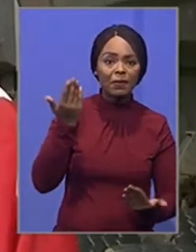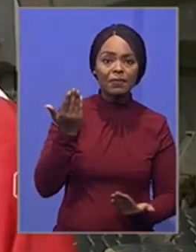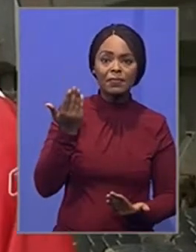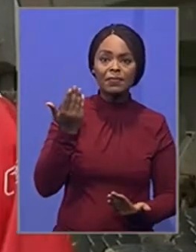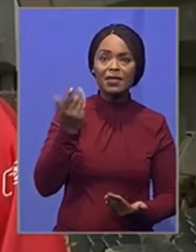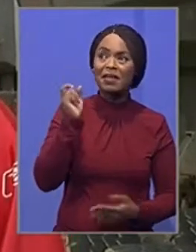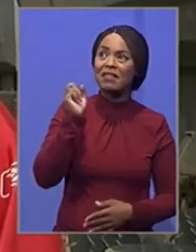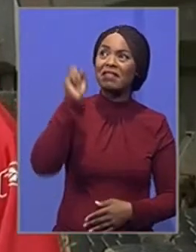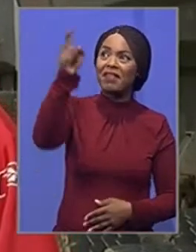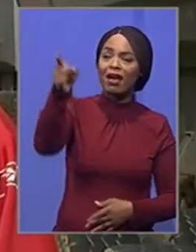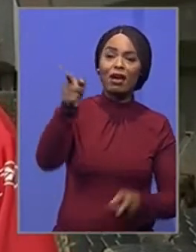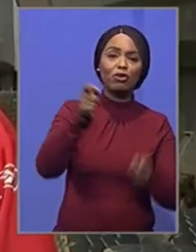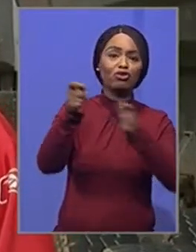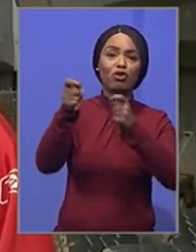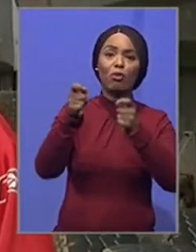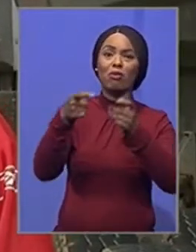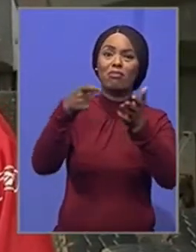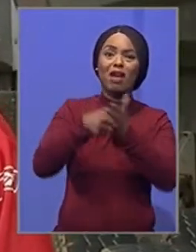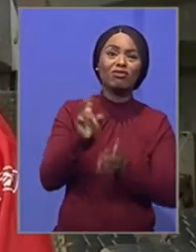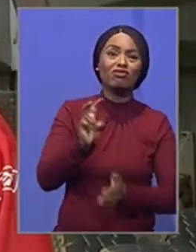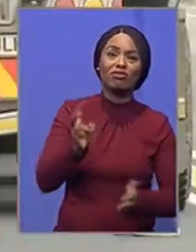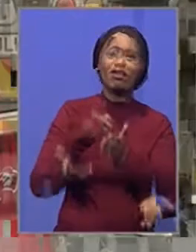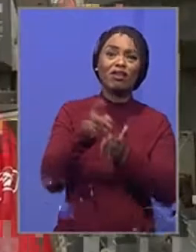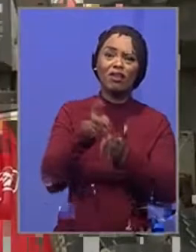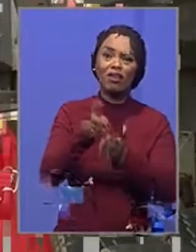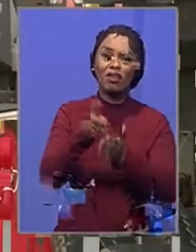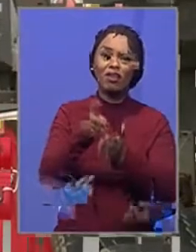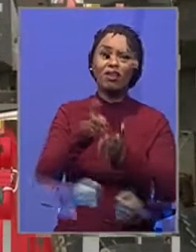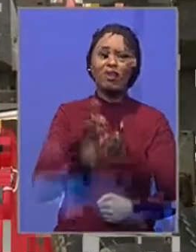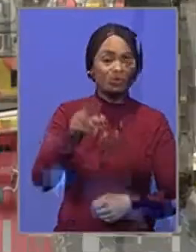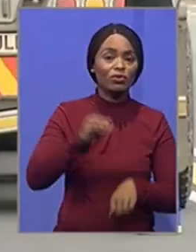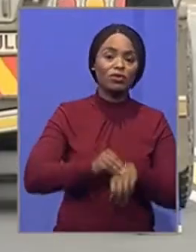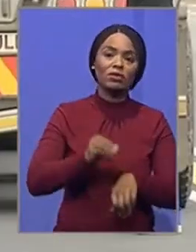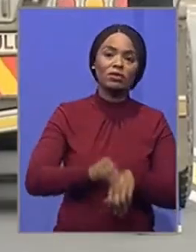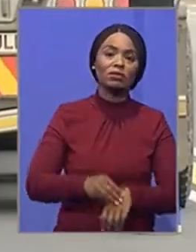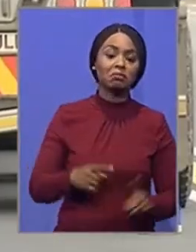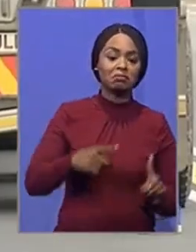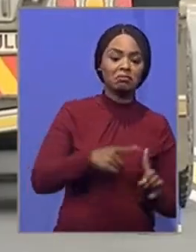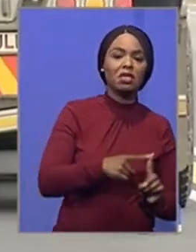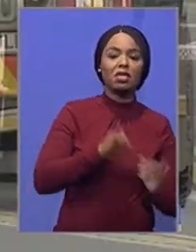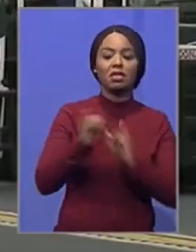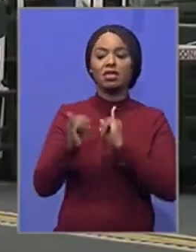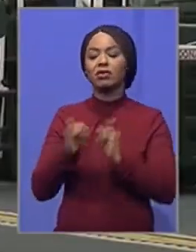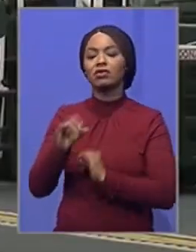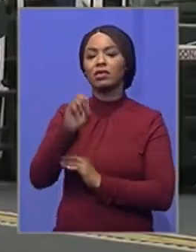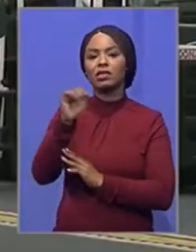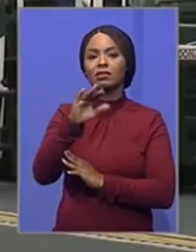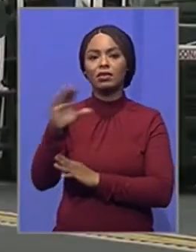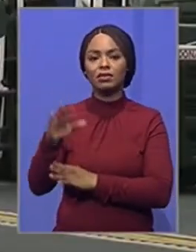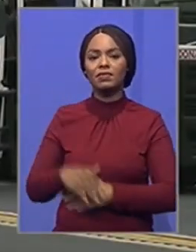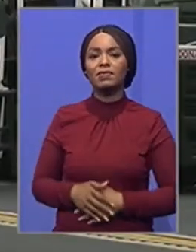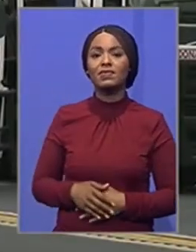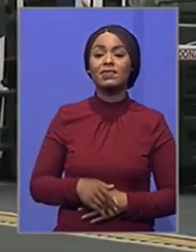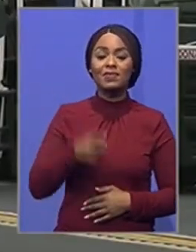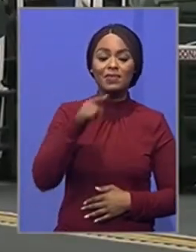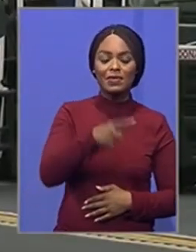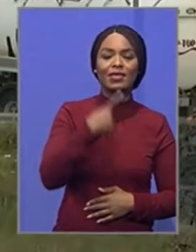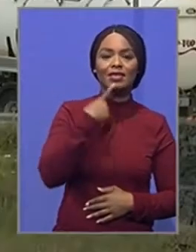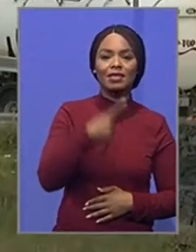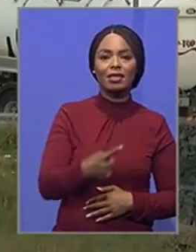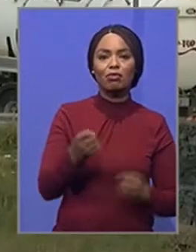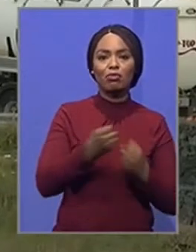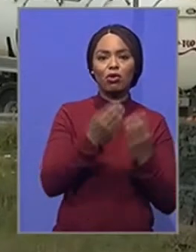ka fihla dishopong ke mathata fela. Nakong ya ge a bolela le SABC ka thoko o tee wa baotledi o re baotledi ba